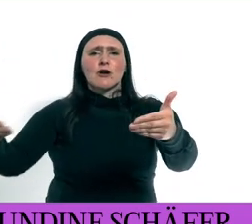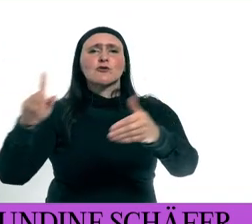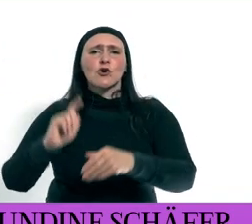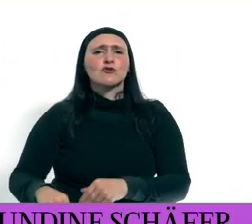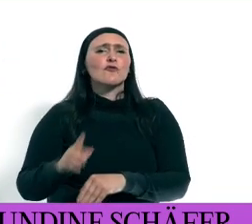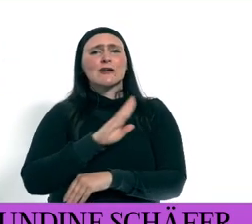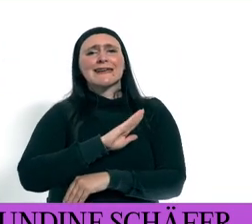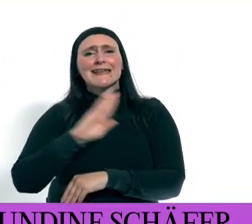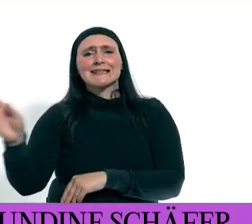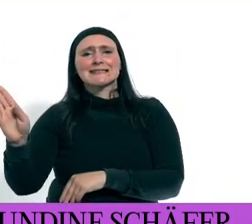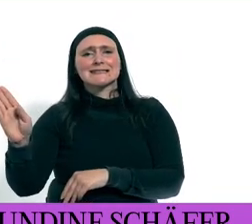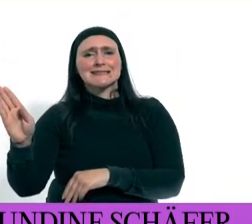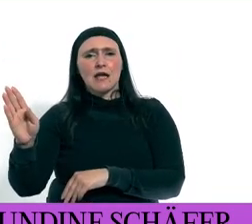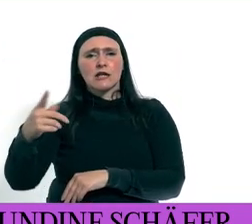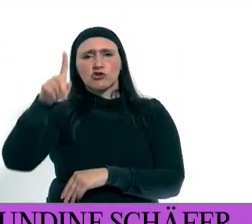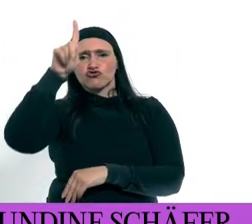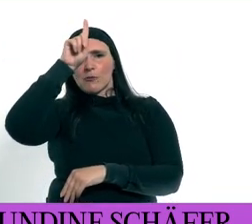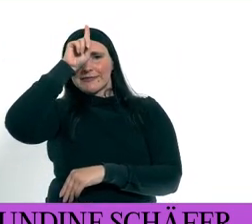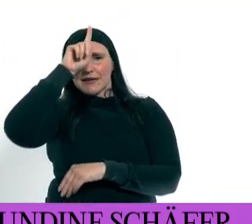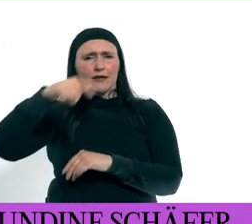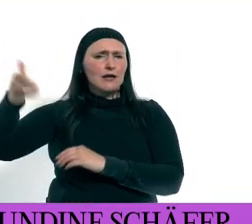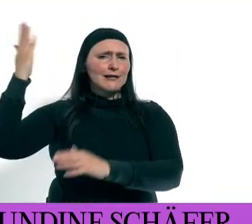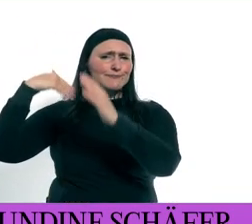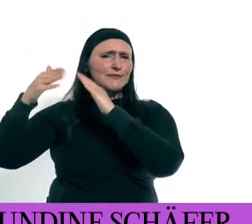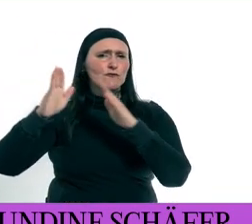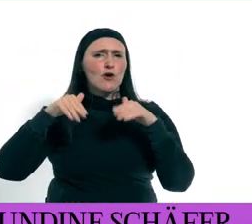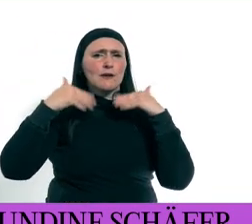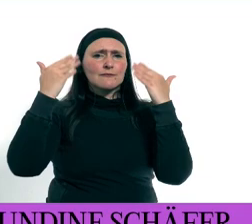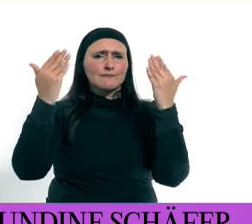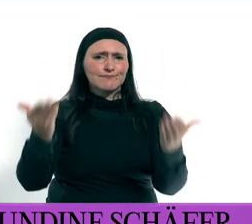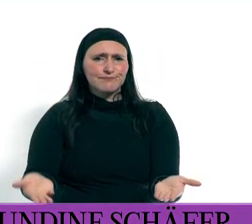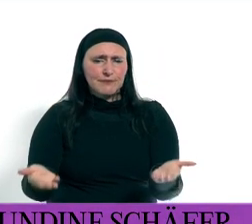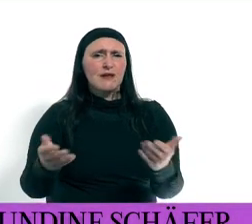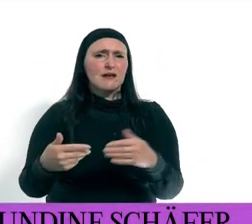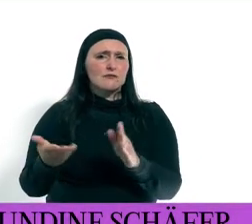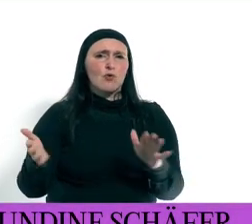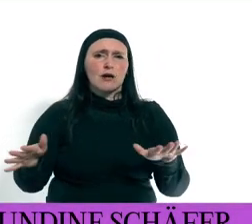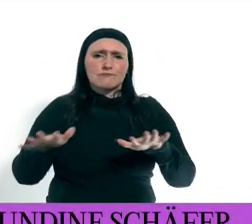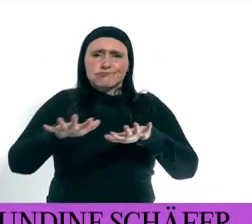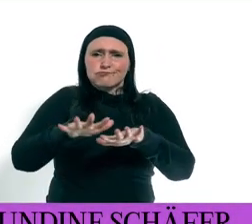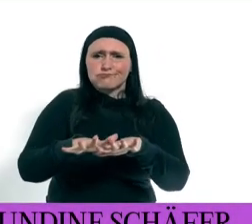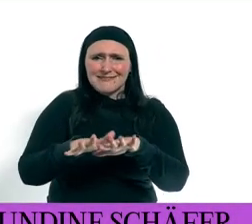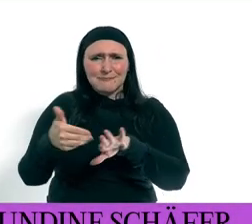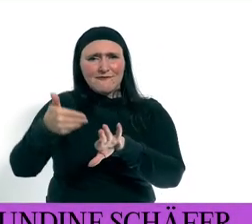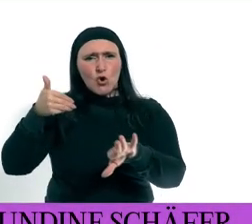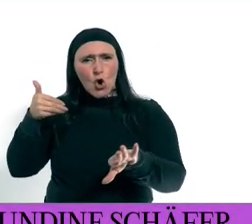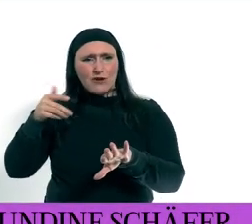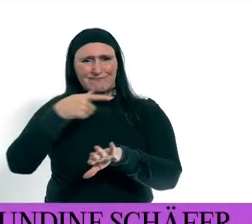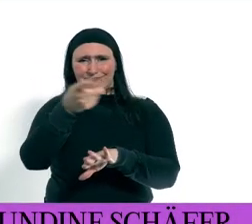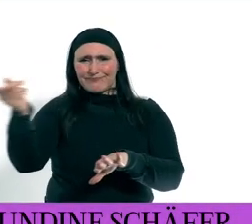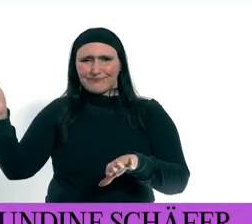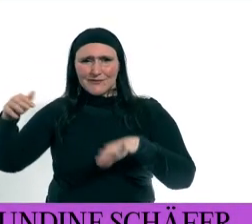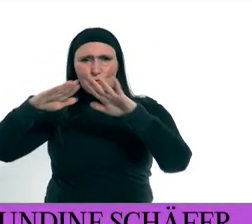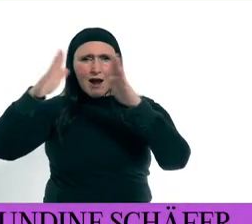schöne Referenz an die Moderne der DDR, die man hinter uns, hinter dem, im Gebäude, hinter